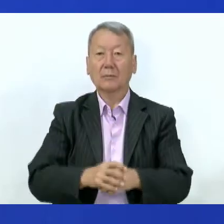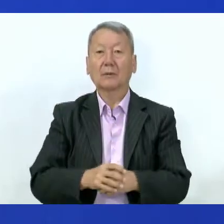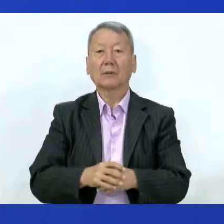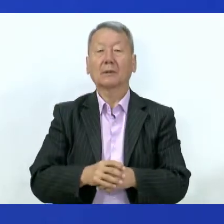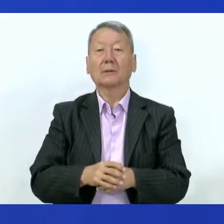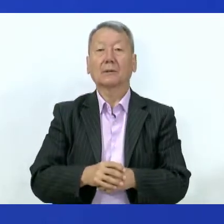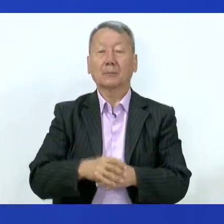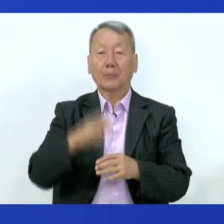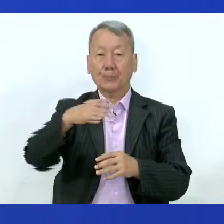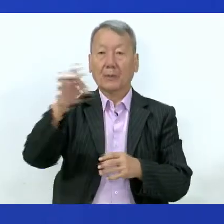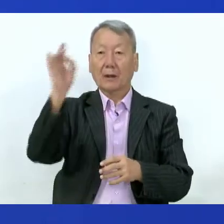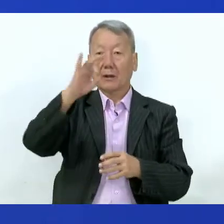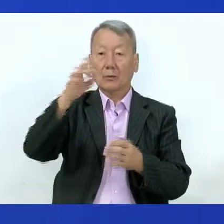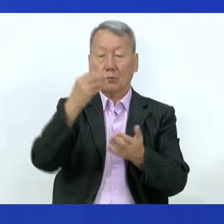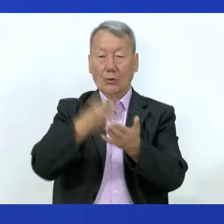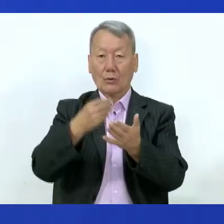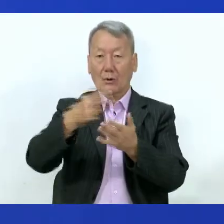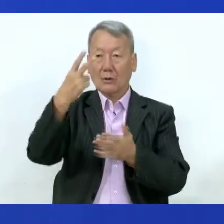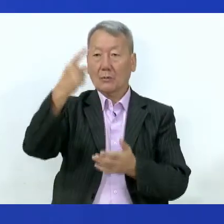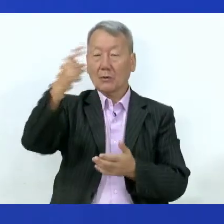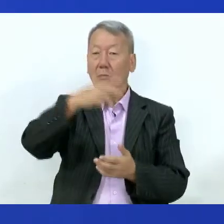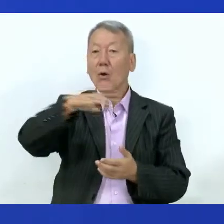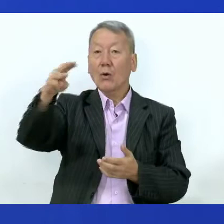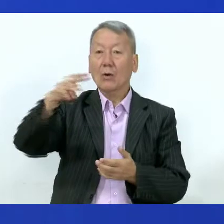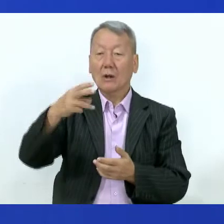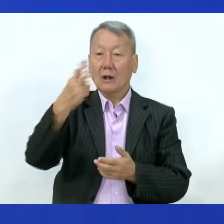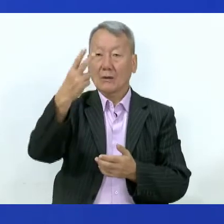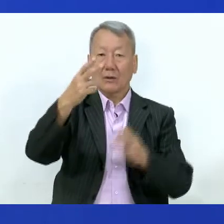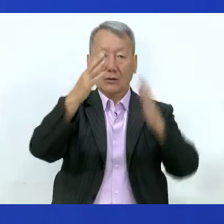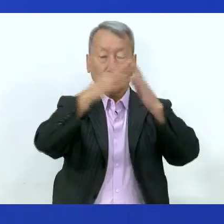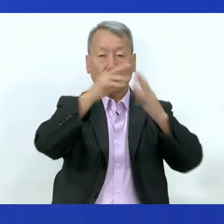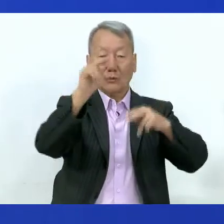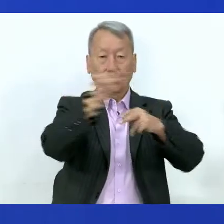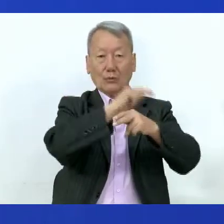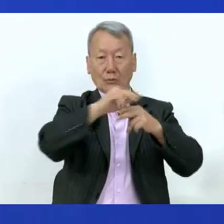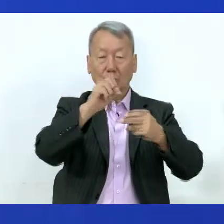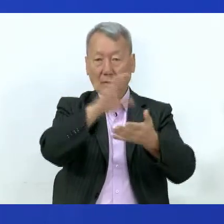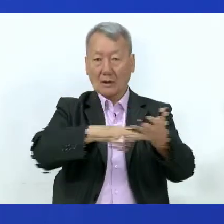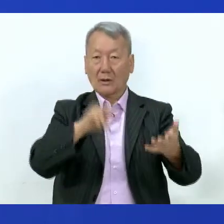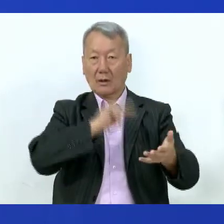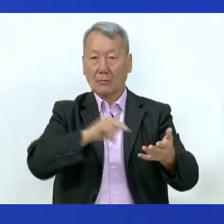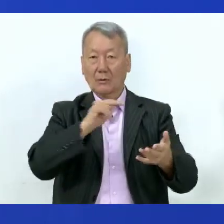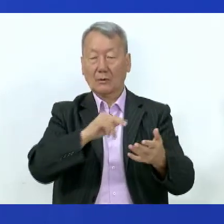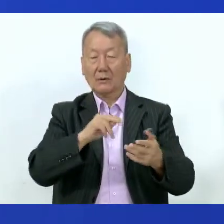Үмір республикалық бүджеттен 21 миллион сон 2 әбекте үшкен құрылыштері жүргізіліп.